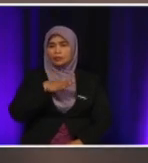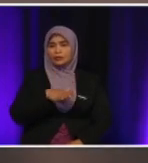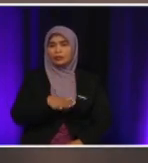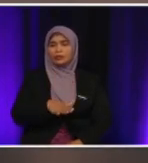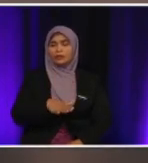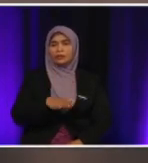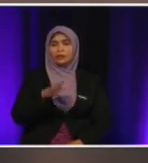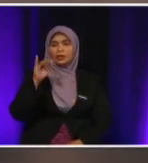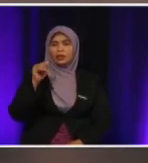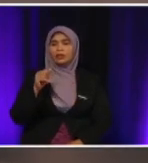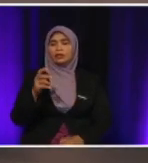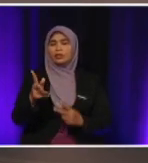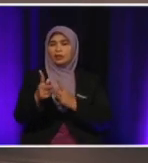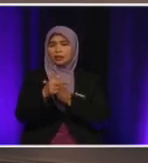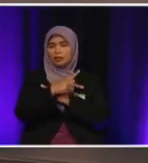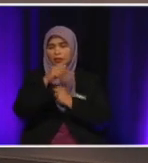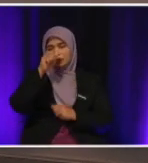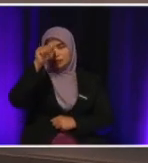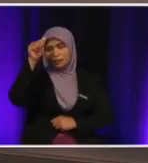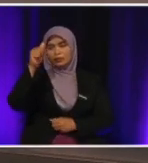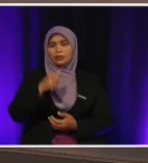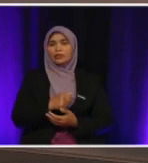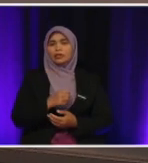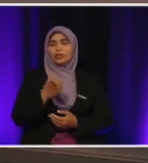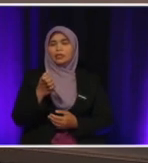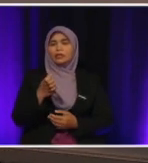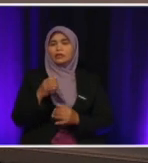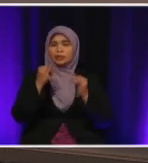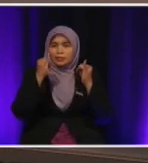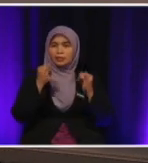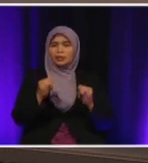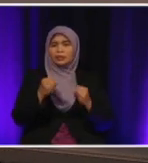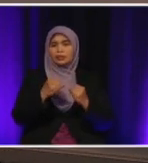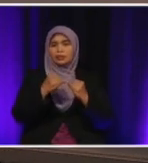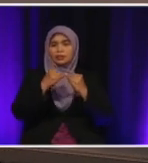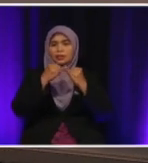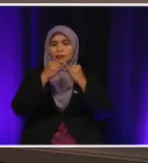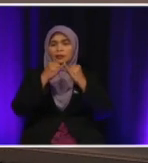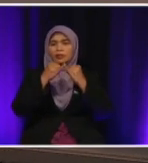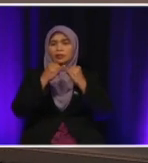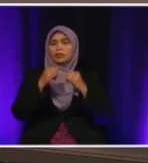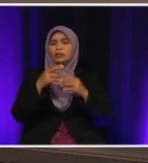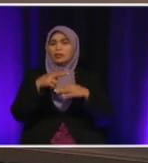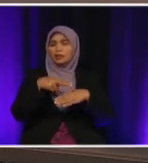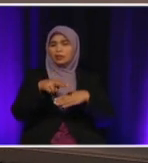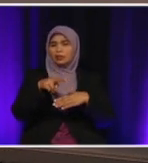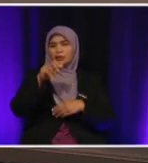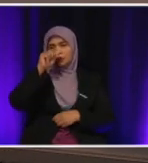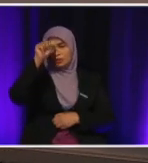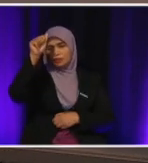Ya Habiballah dikau Insan istimewa titipan Tuhan